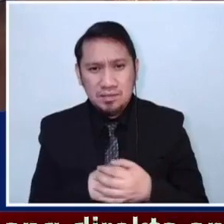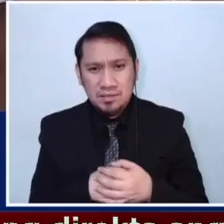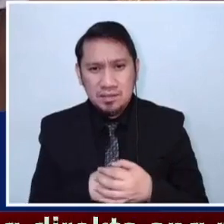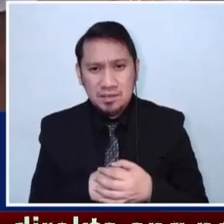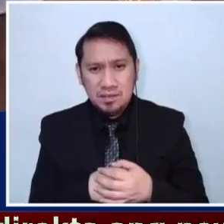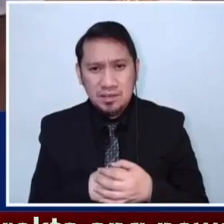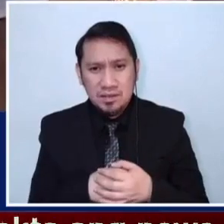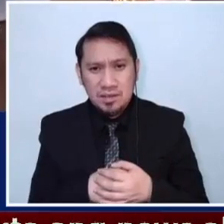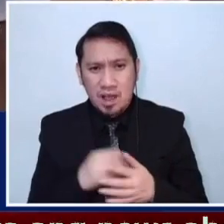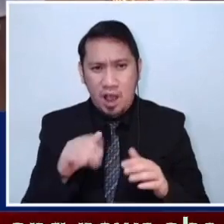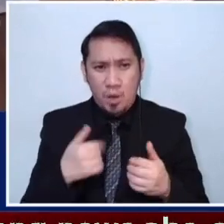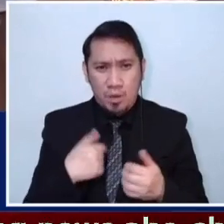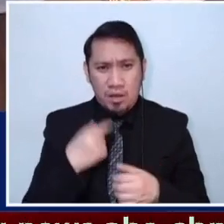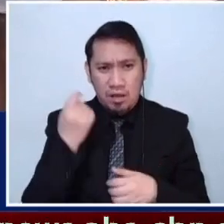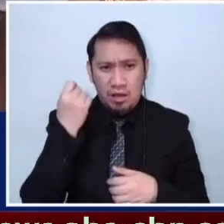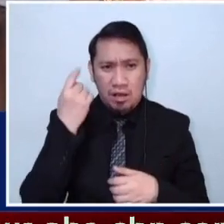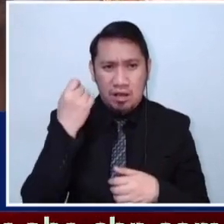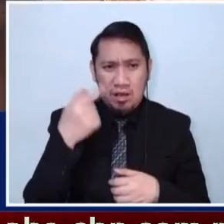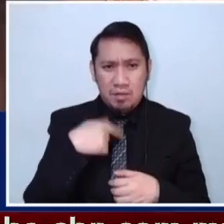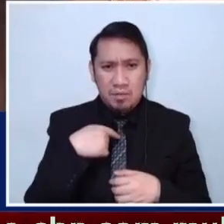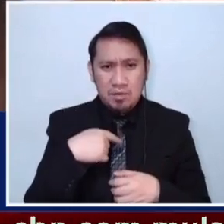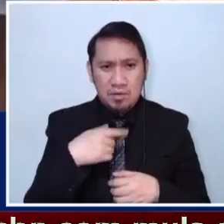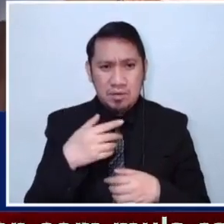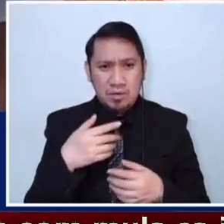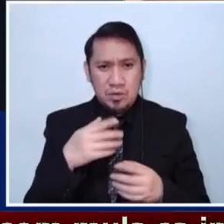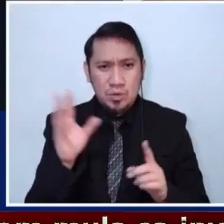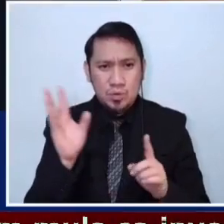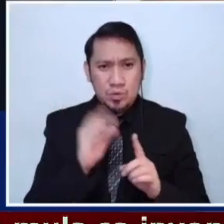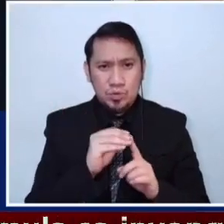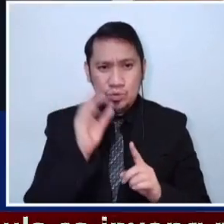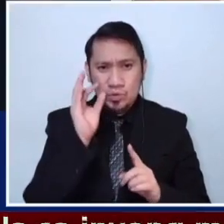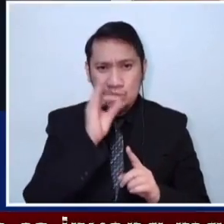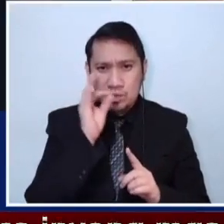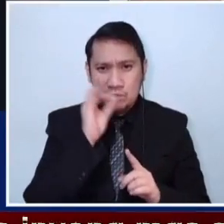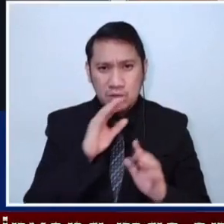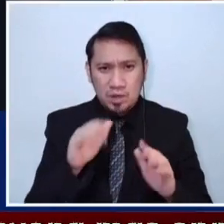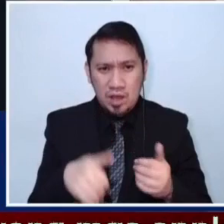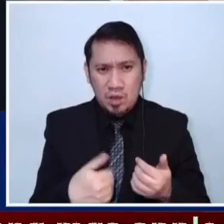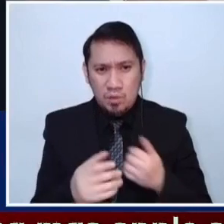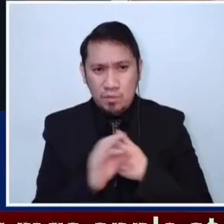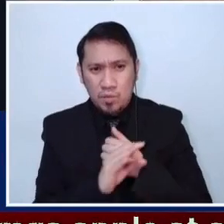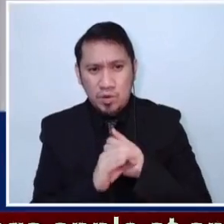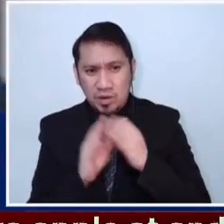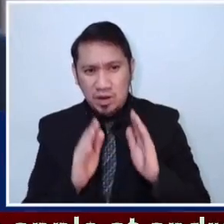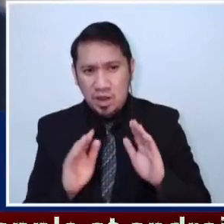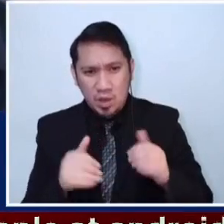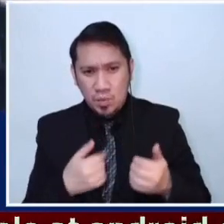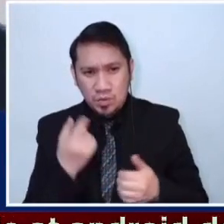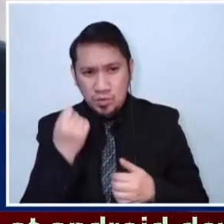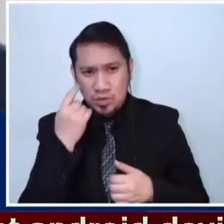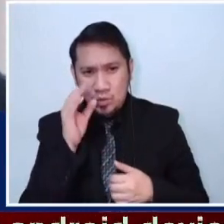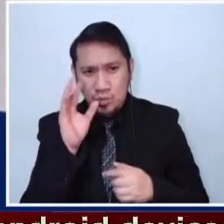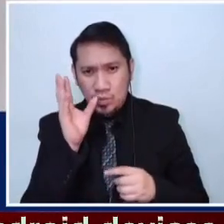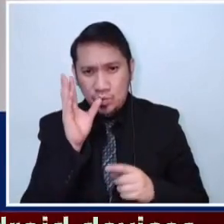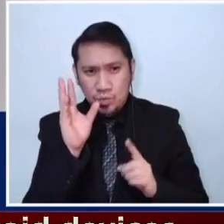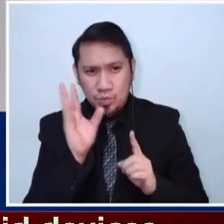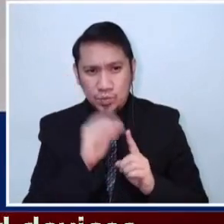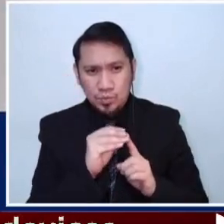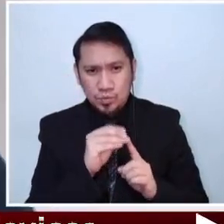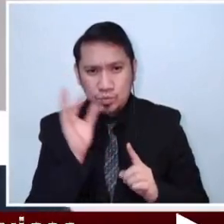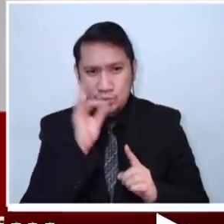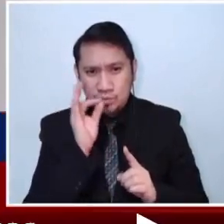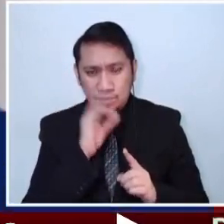Paano naman maintindihan ng foreigner yung kultura ng Pilipino? Sa campaign headquarters naman, may hamon ng liderato ng